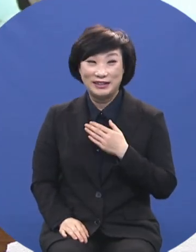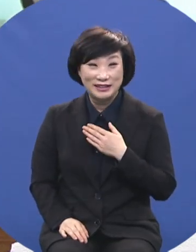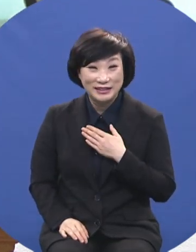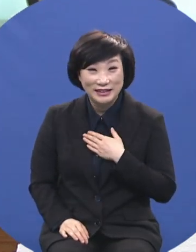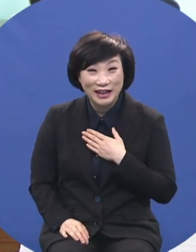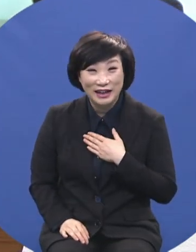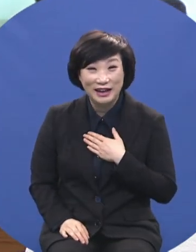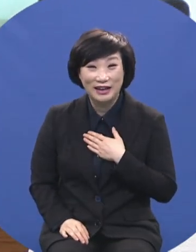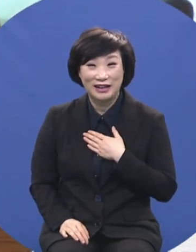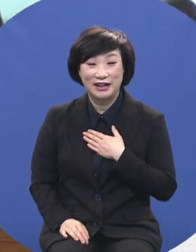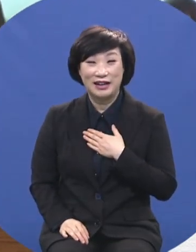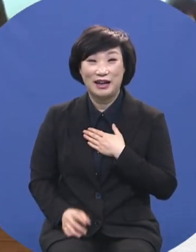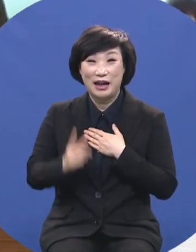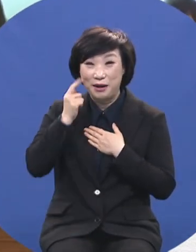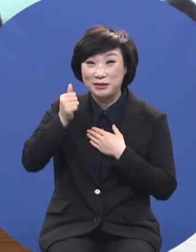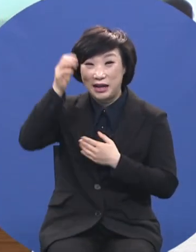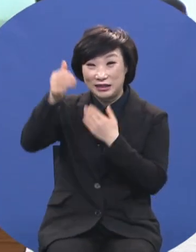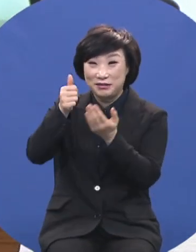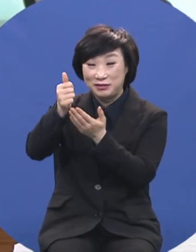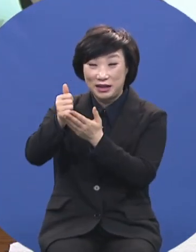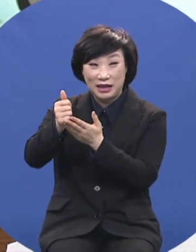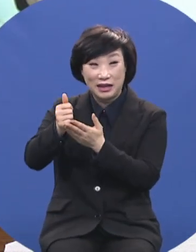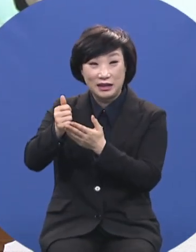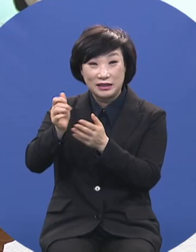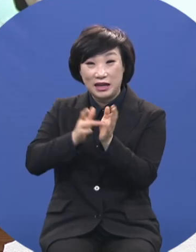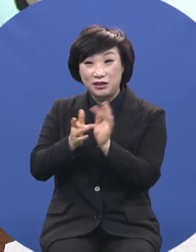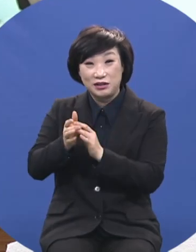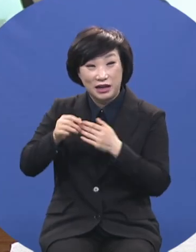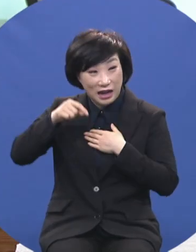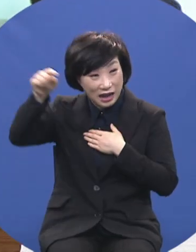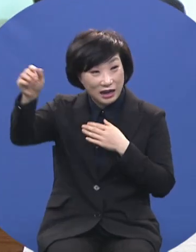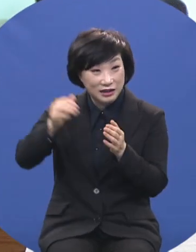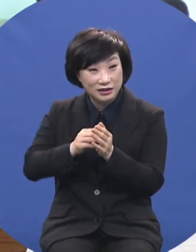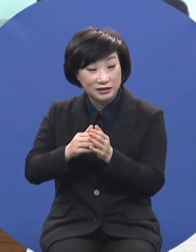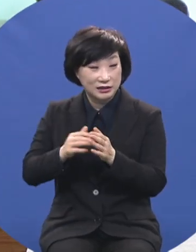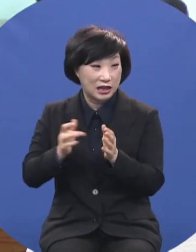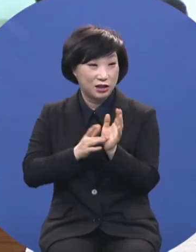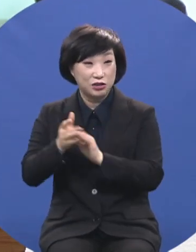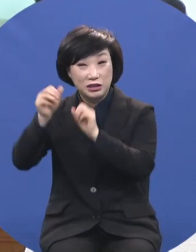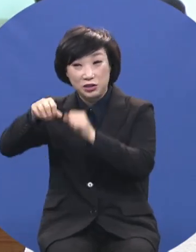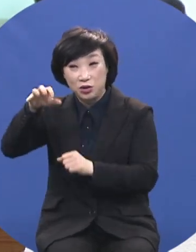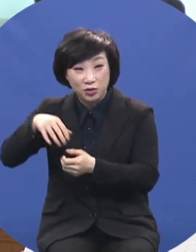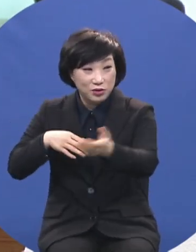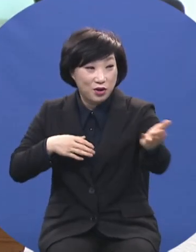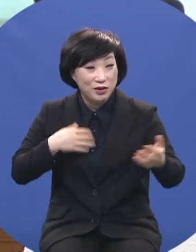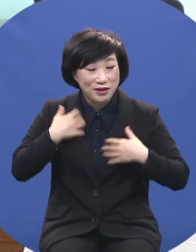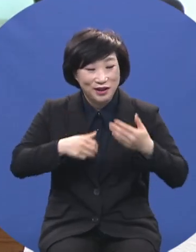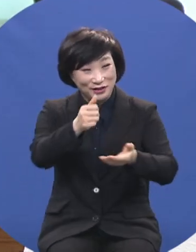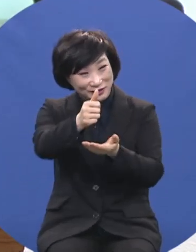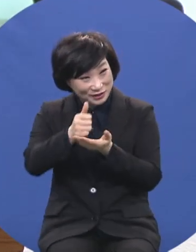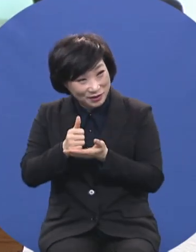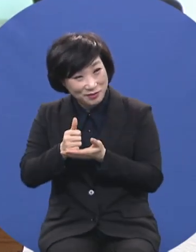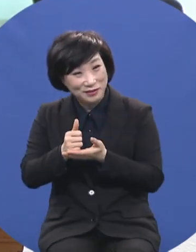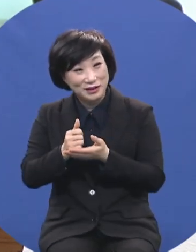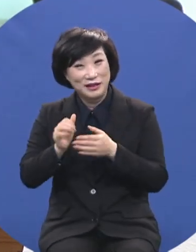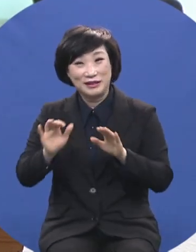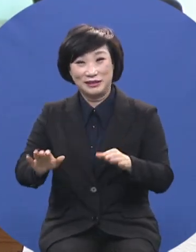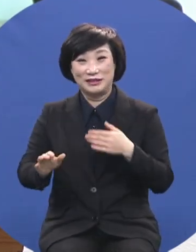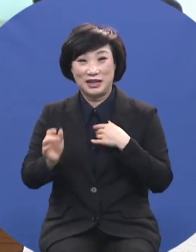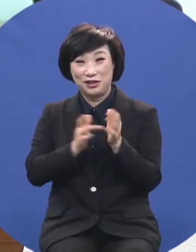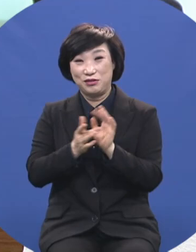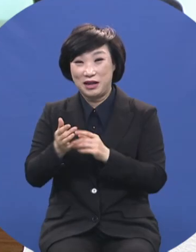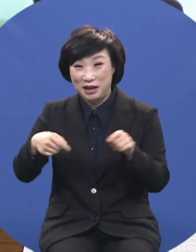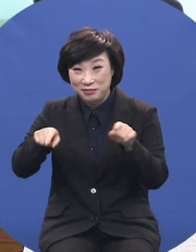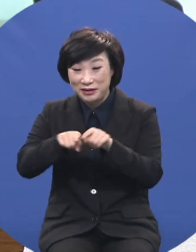내가 아버지께로 가면 나 있는 곳에 너희도 영접하여 나와